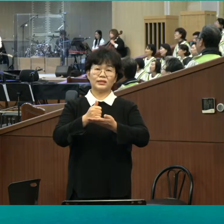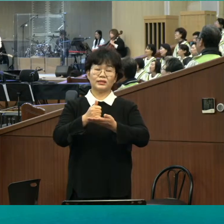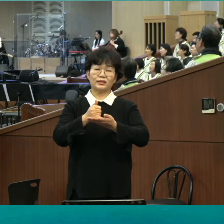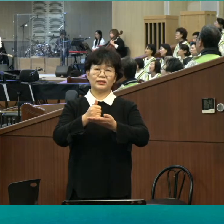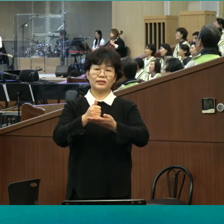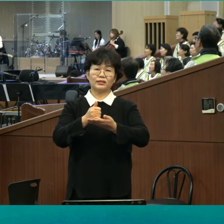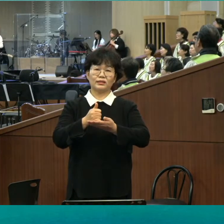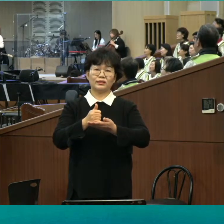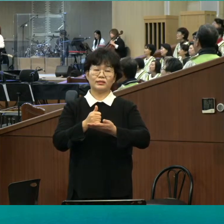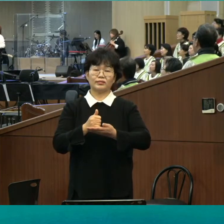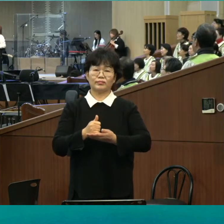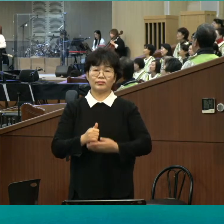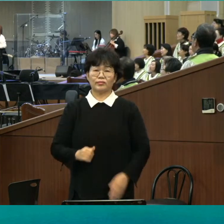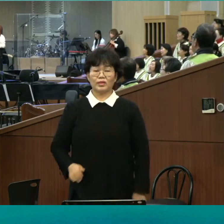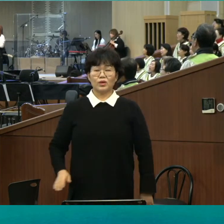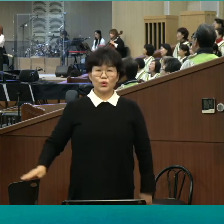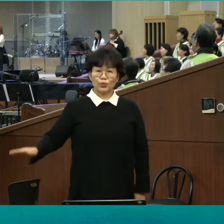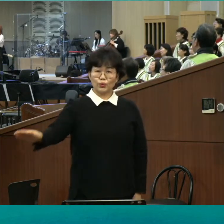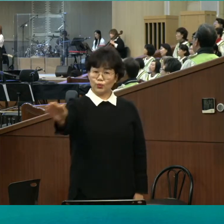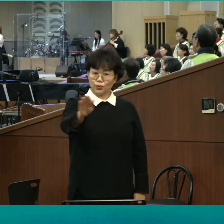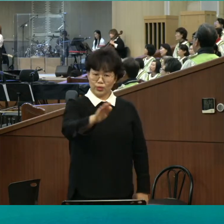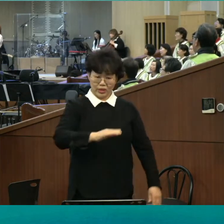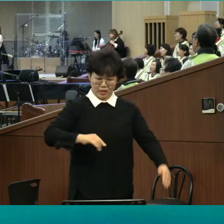하나님 우리 가운데